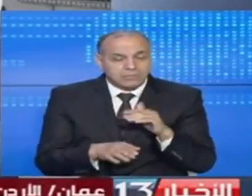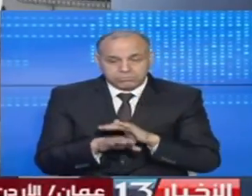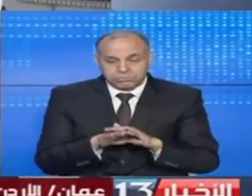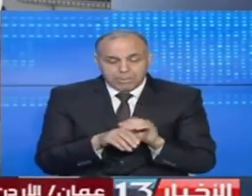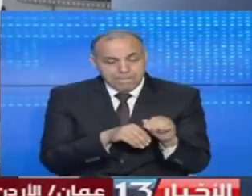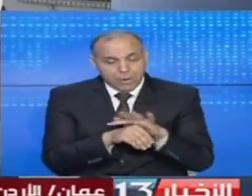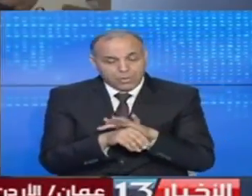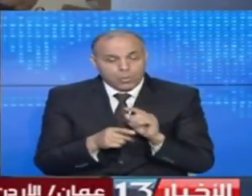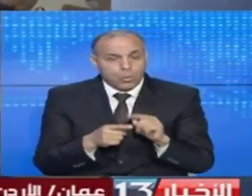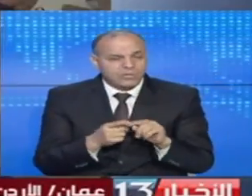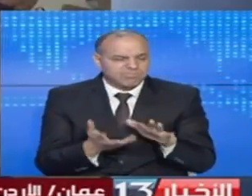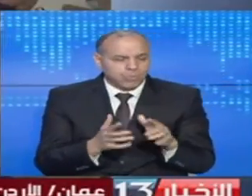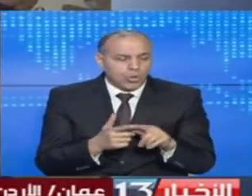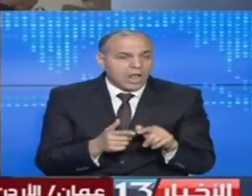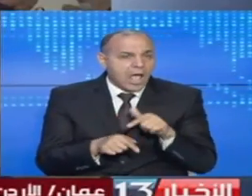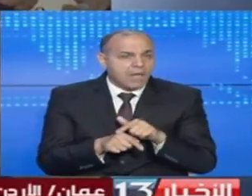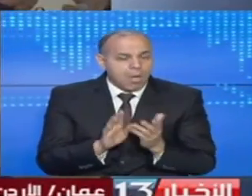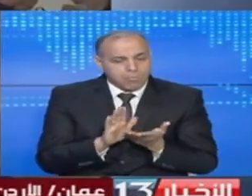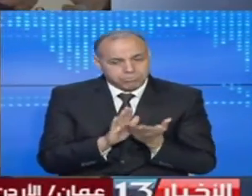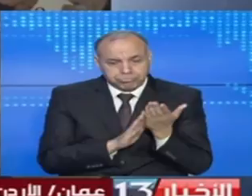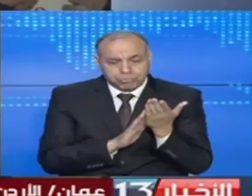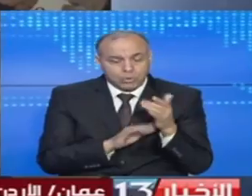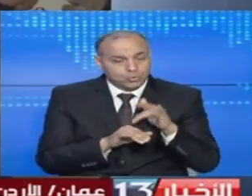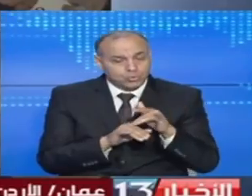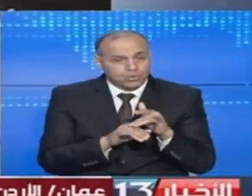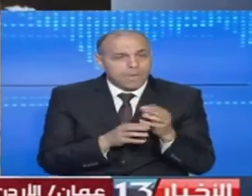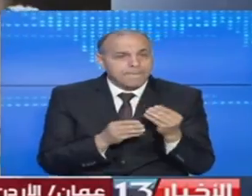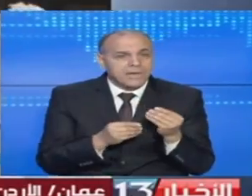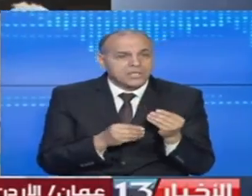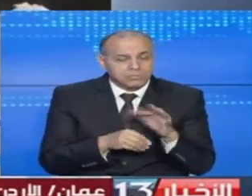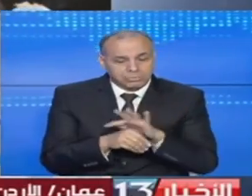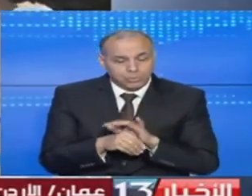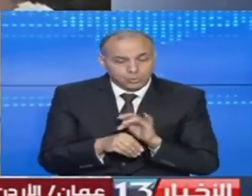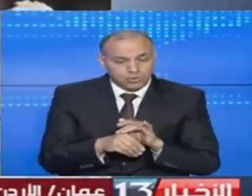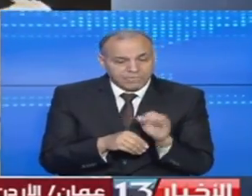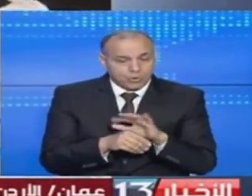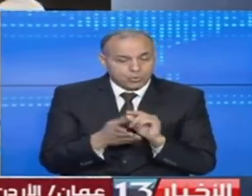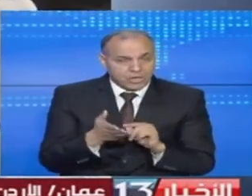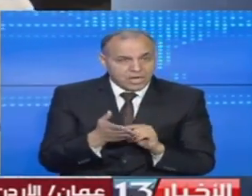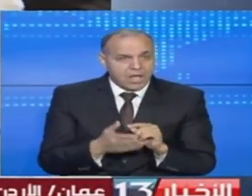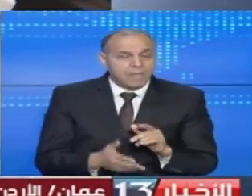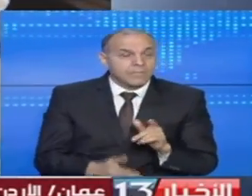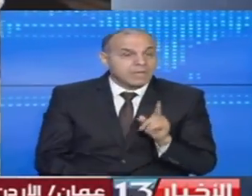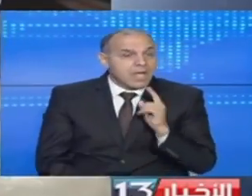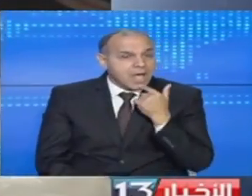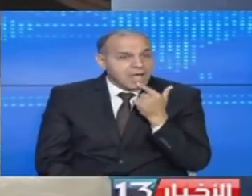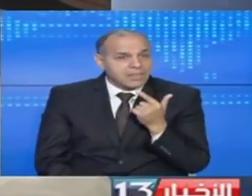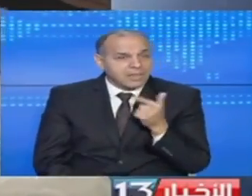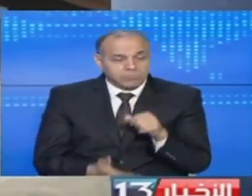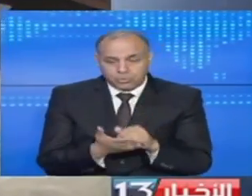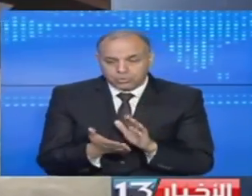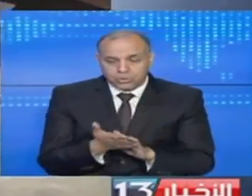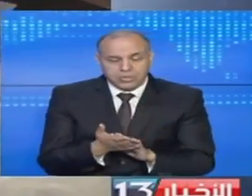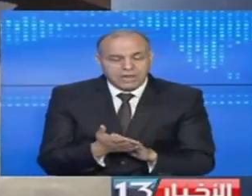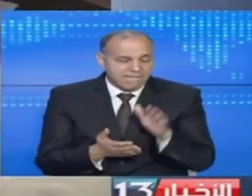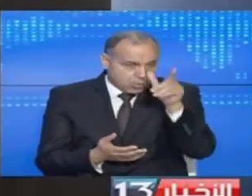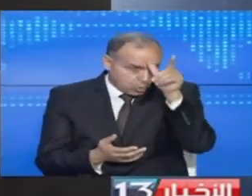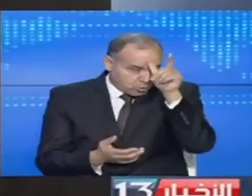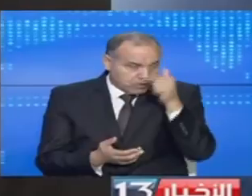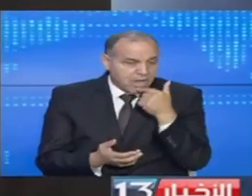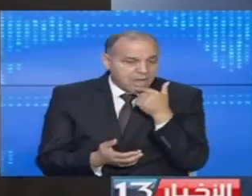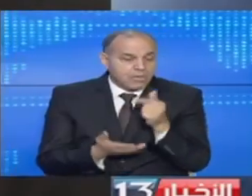وبائي مقلق اثر الارتفاع الغير مسبوق في عددا حالات الاصابه بفيروس كورونا المسجله بالبلاد